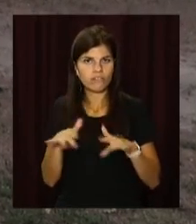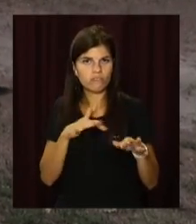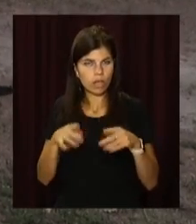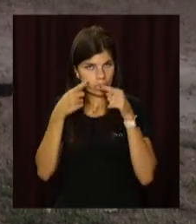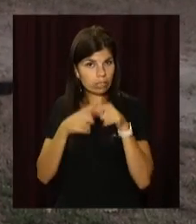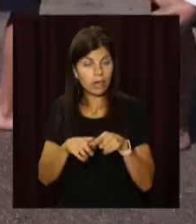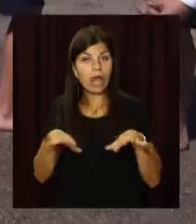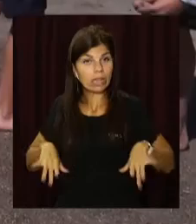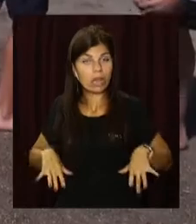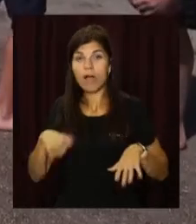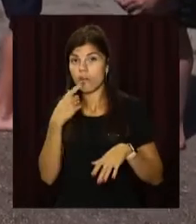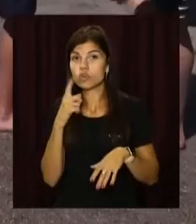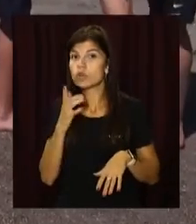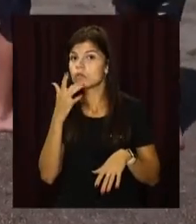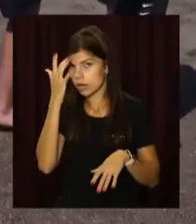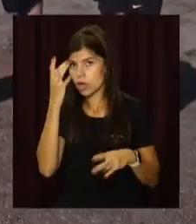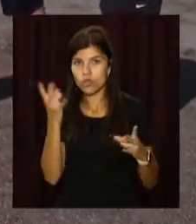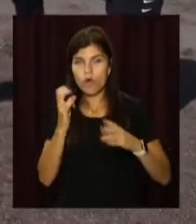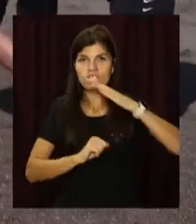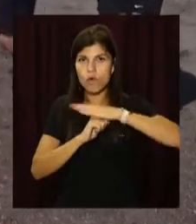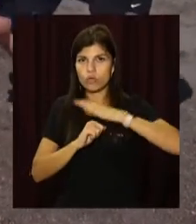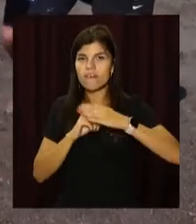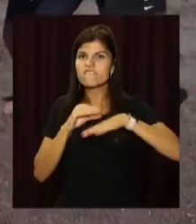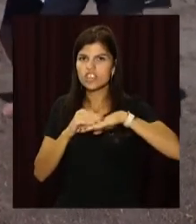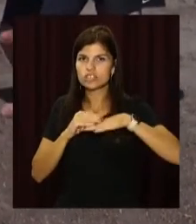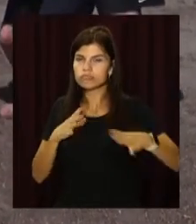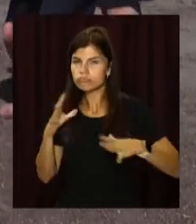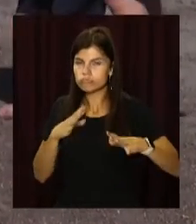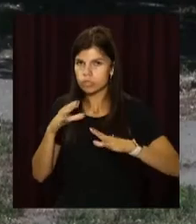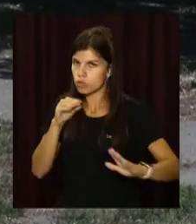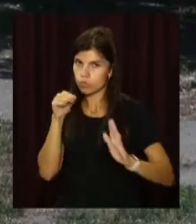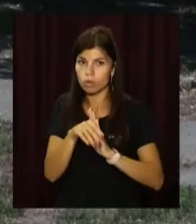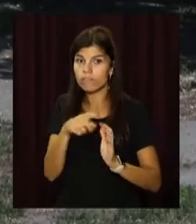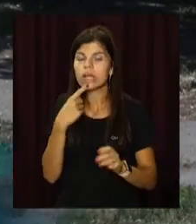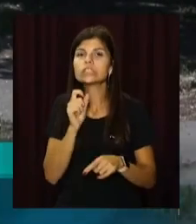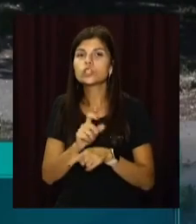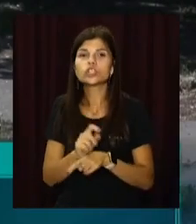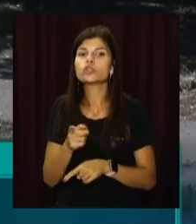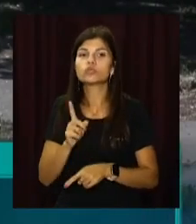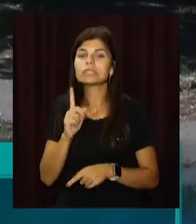Тренер ділиться. Влітку потрібно закласти фундамент фізичної підготовки. Задача